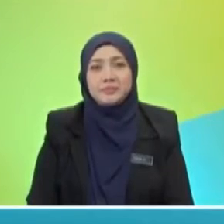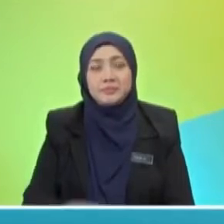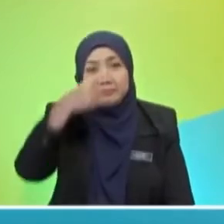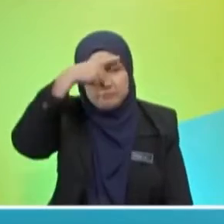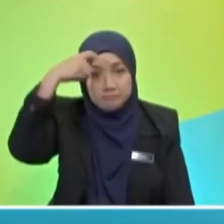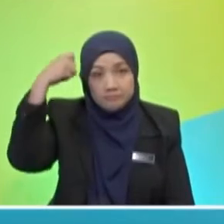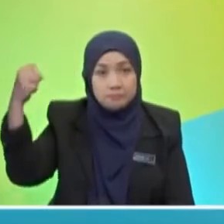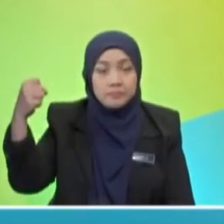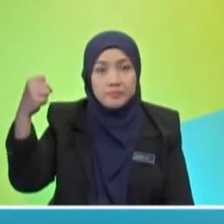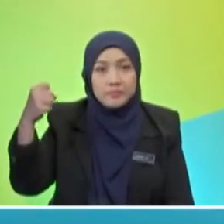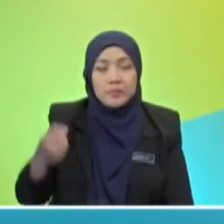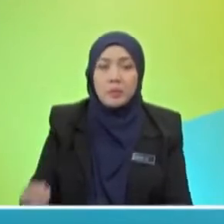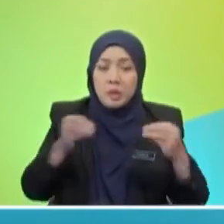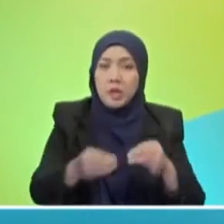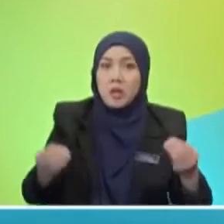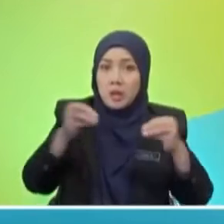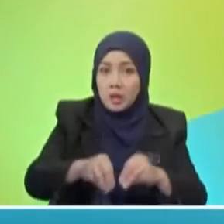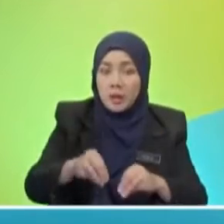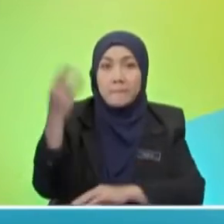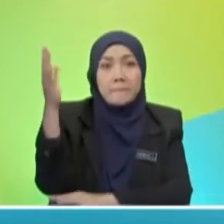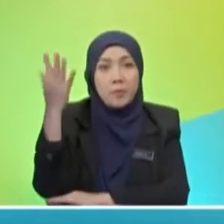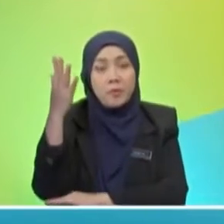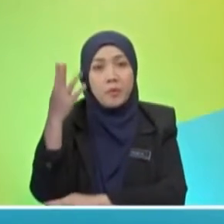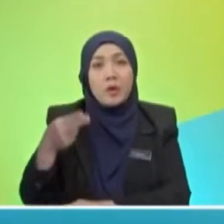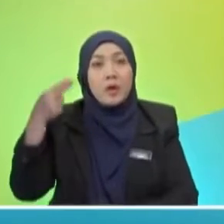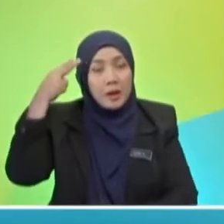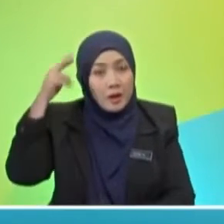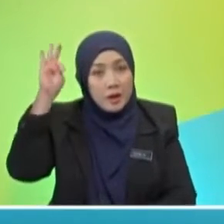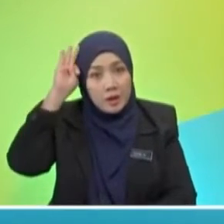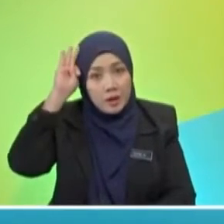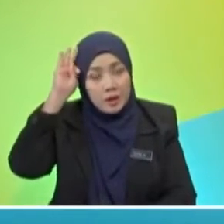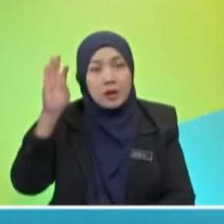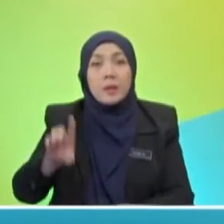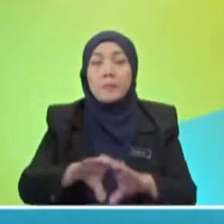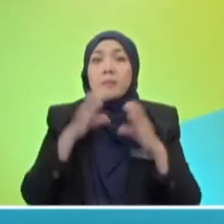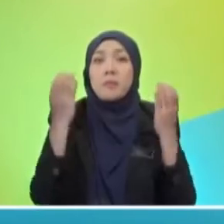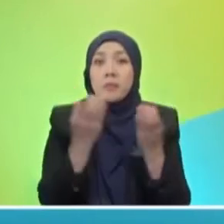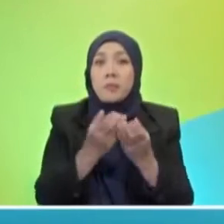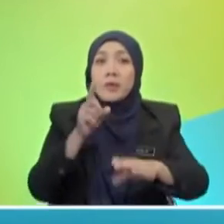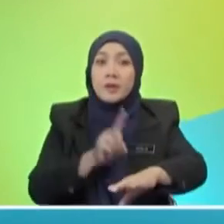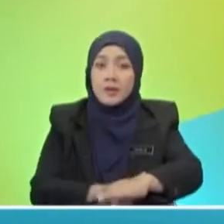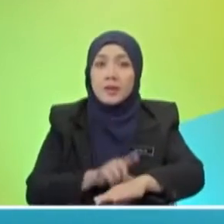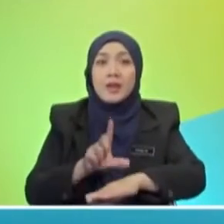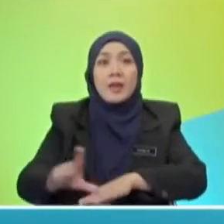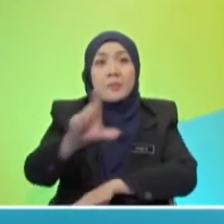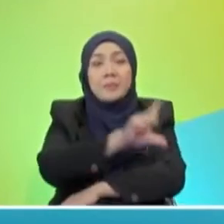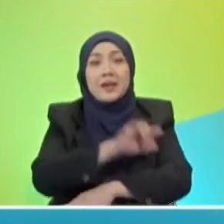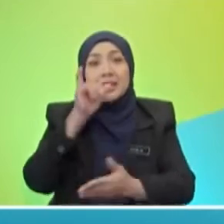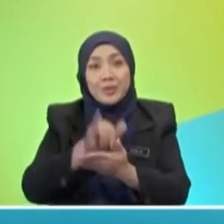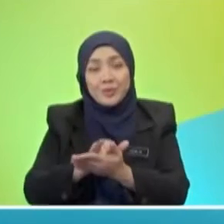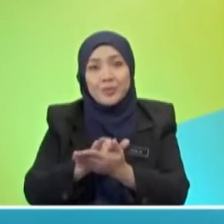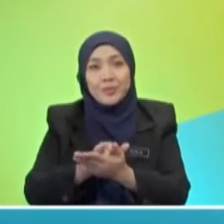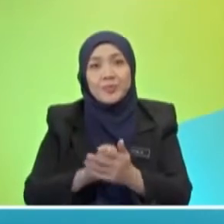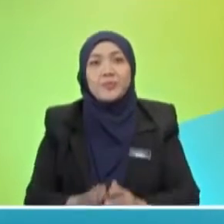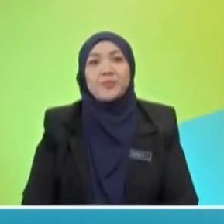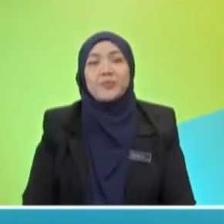Kerana menanam pokok, Hanif dan rakan-rakannya berkumpul di laman itu. Bagus. Aisyah menggunakan